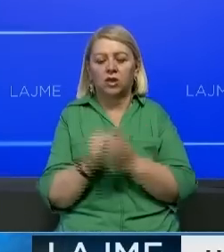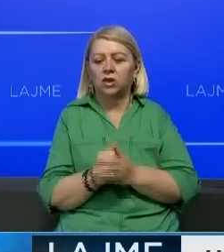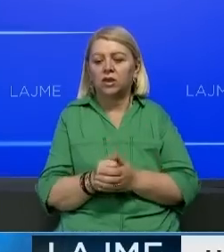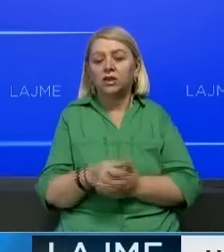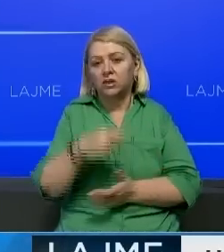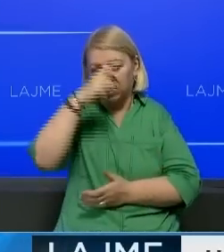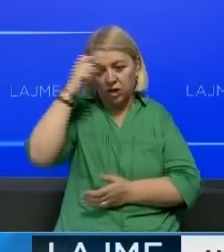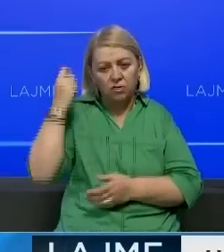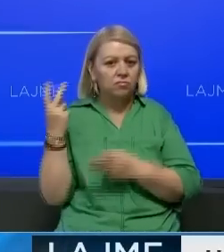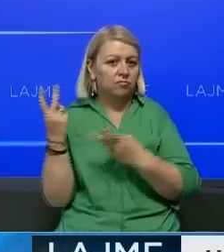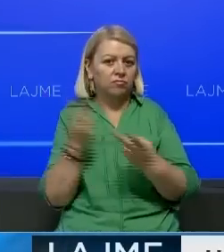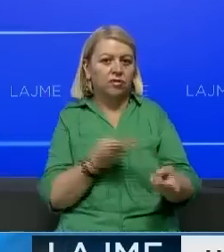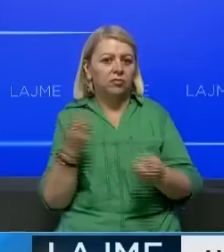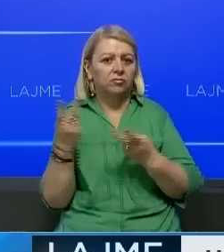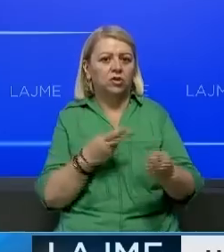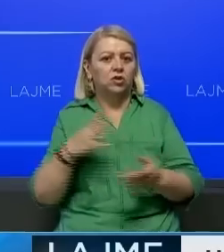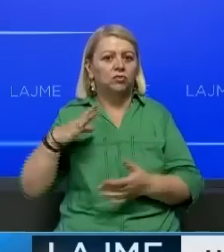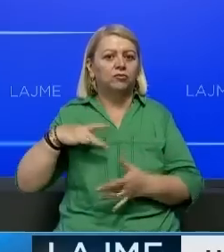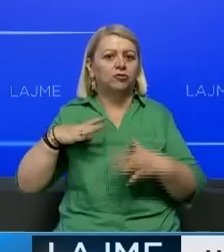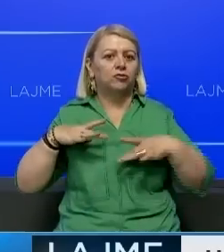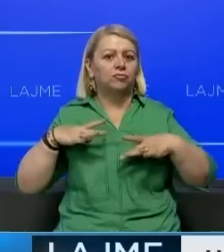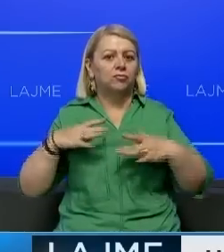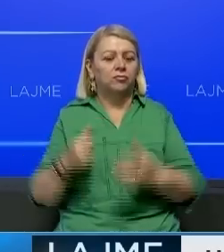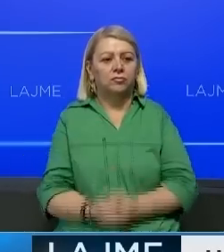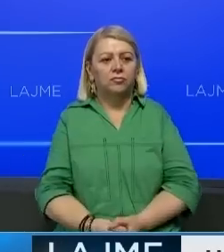të mirëpresin pushuesit.